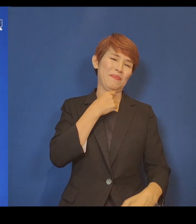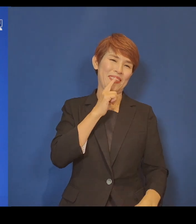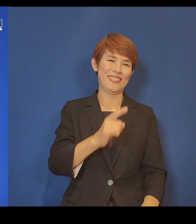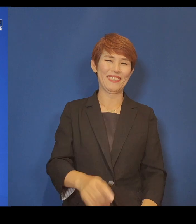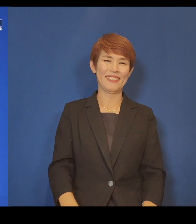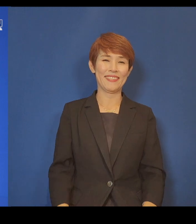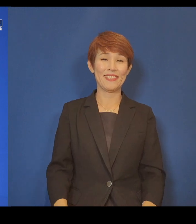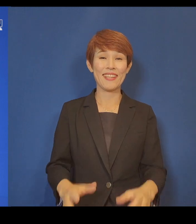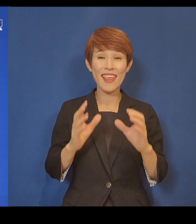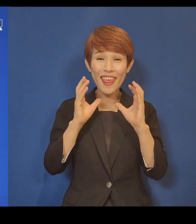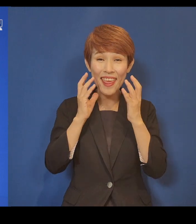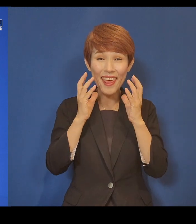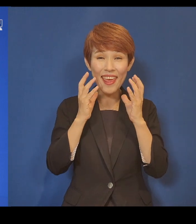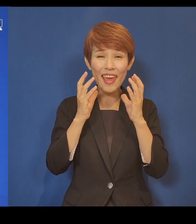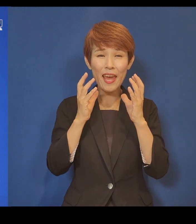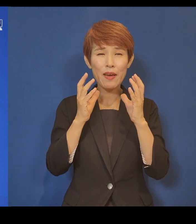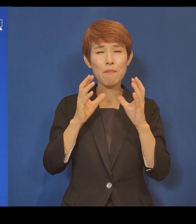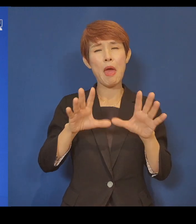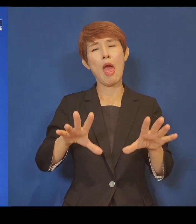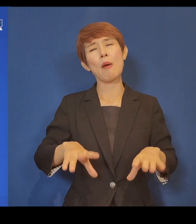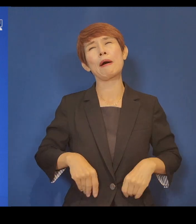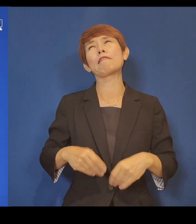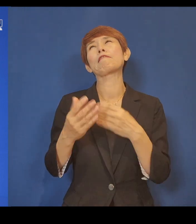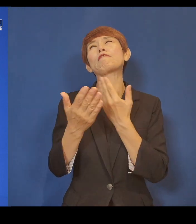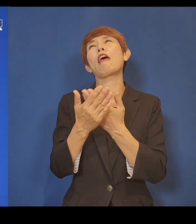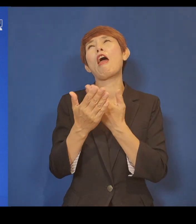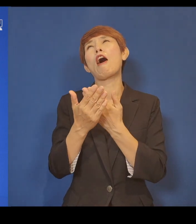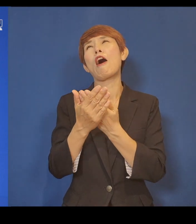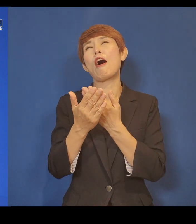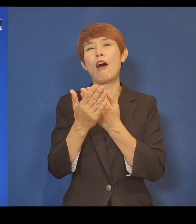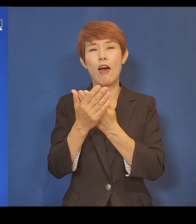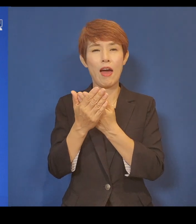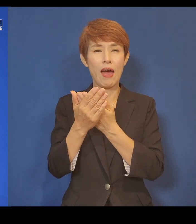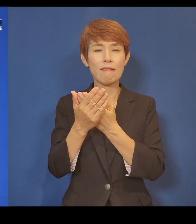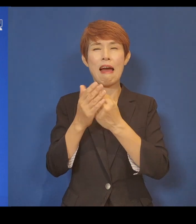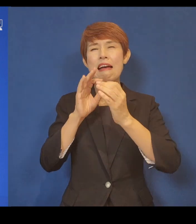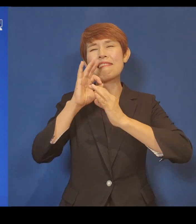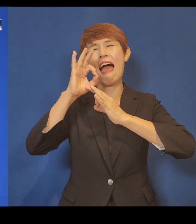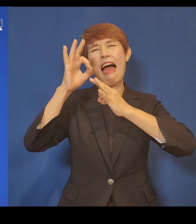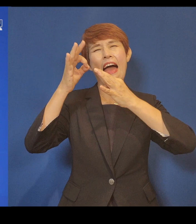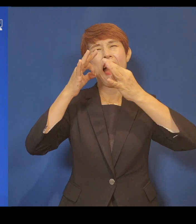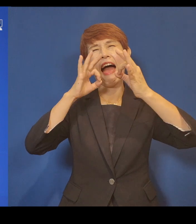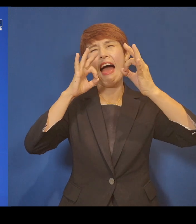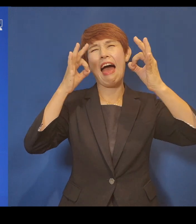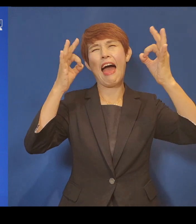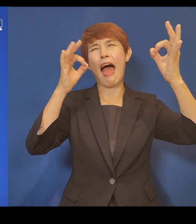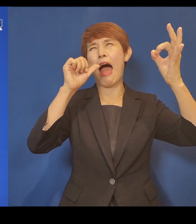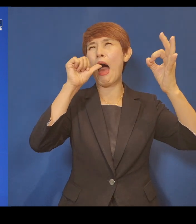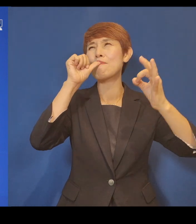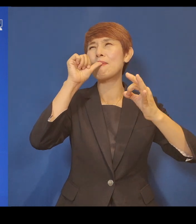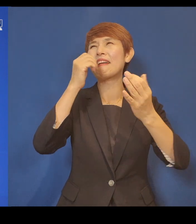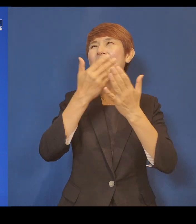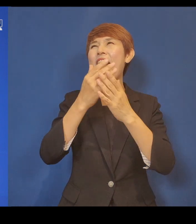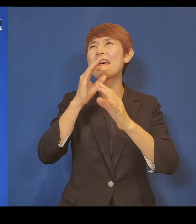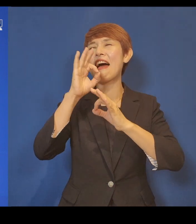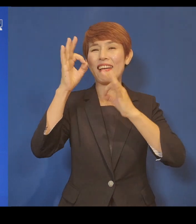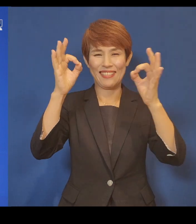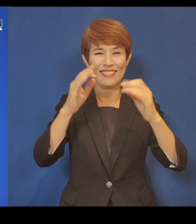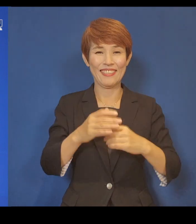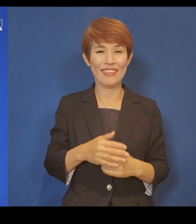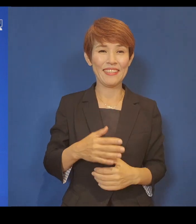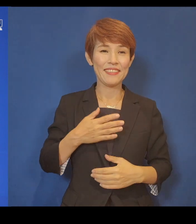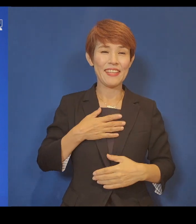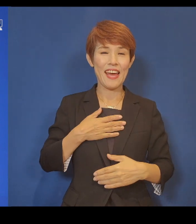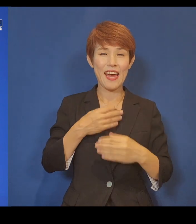아이들이 배가 고파서 다오다오 하면 엄청 울죠. 저희